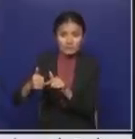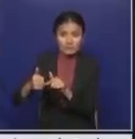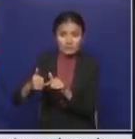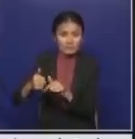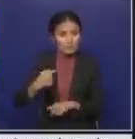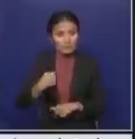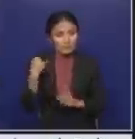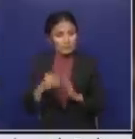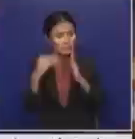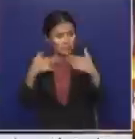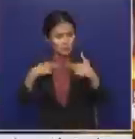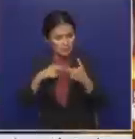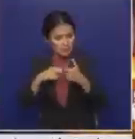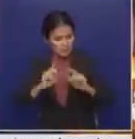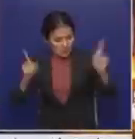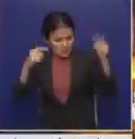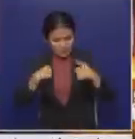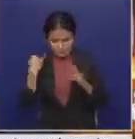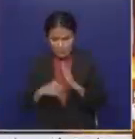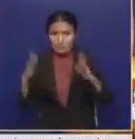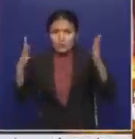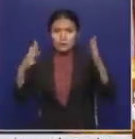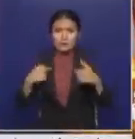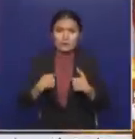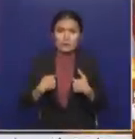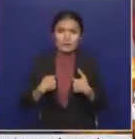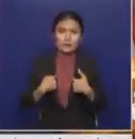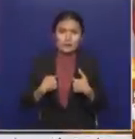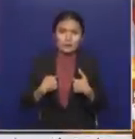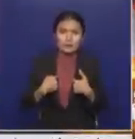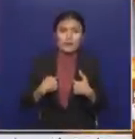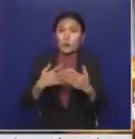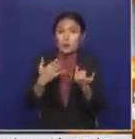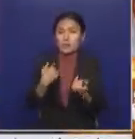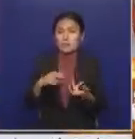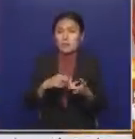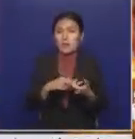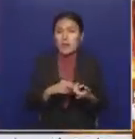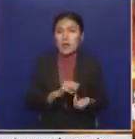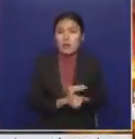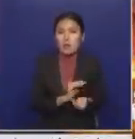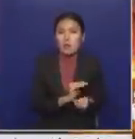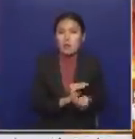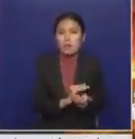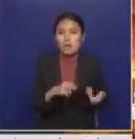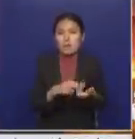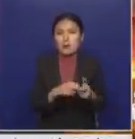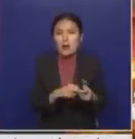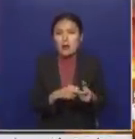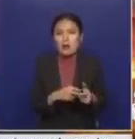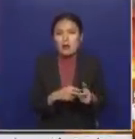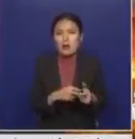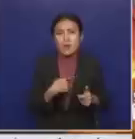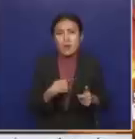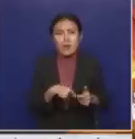ว่าตัวเองไม่ใช่ปัญหาและไม่เคยผิดอะไรเลยปัญหาก็เลยลุกลามกลายเป็นไฟลามทุ่งครับท่านประธานๆแล้ว